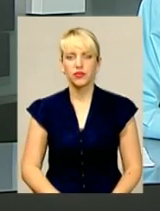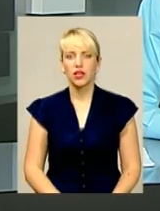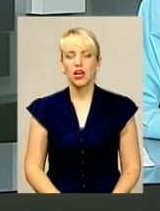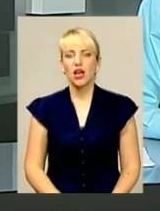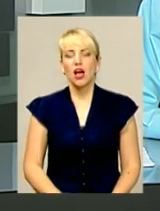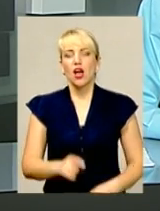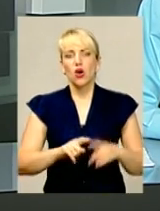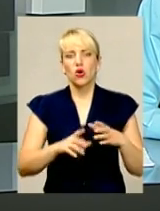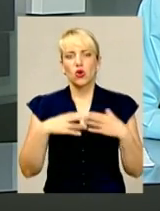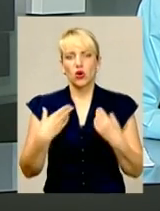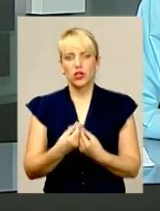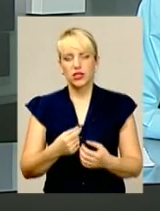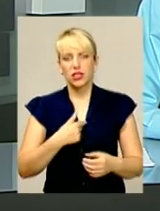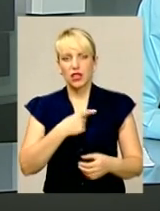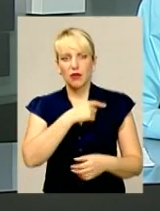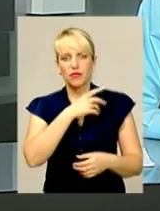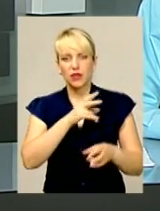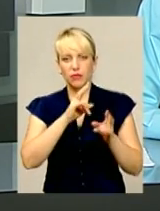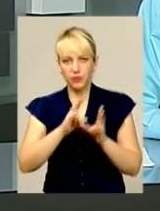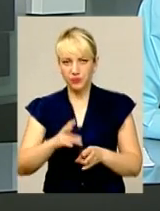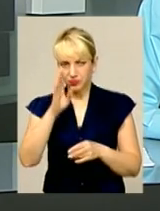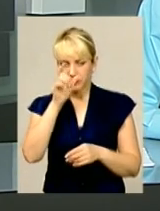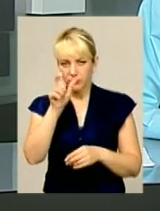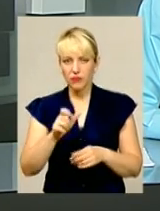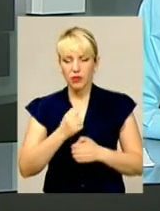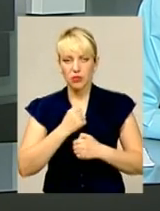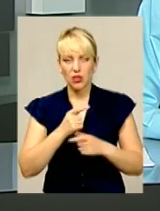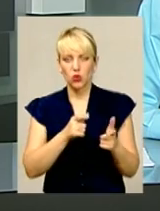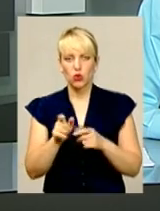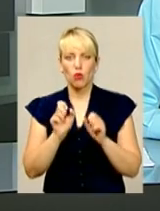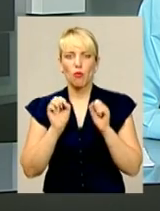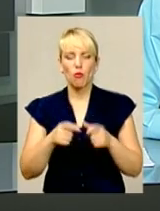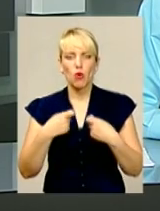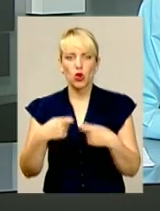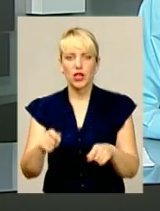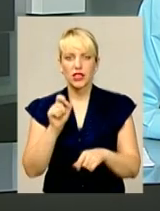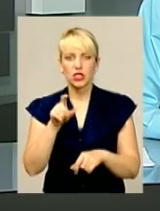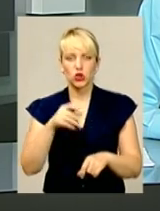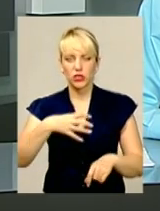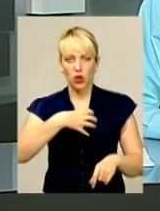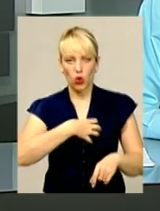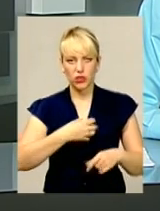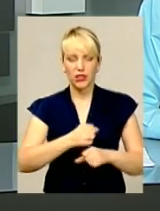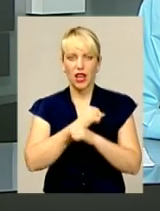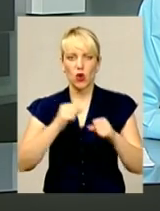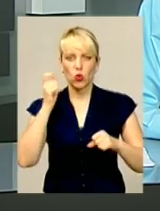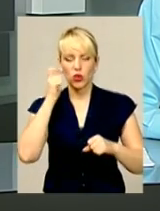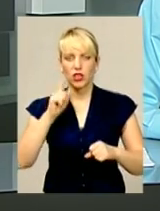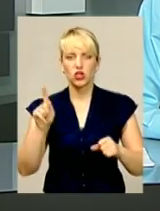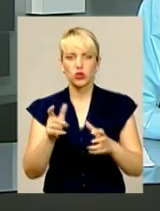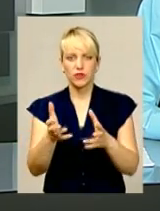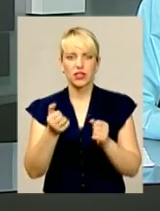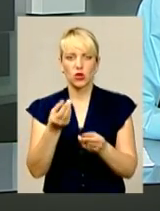Родина покаліченого бійця Олександра Петриківського готова продати його золотий орден Героя України або дістати гроші на